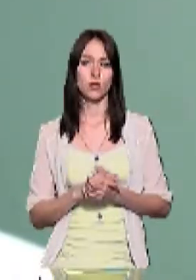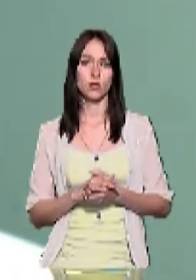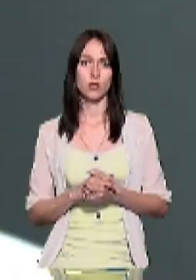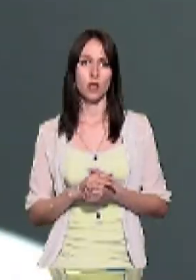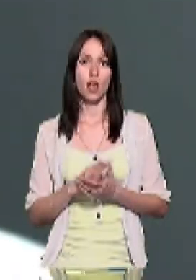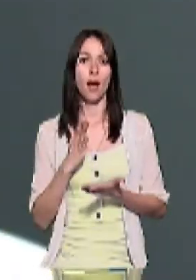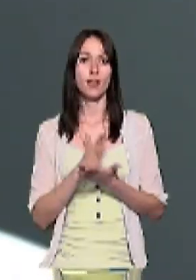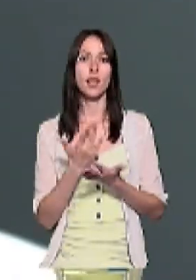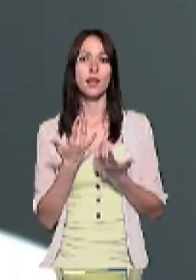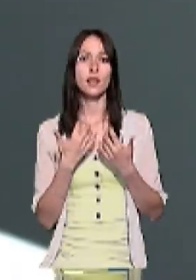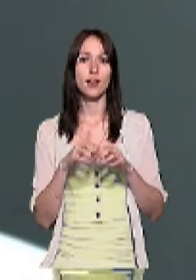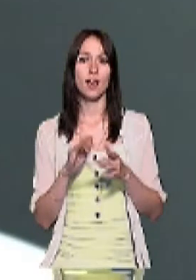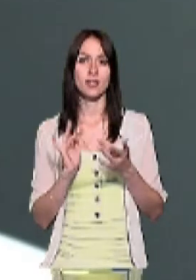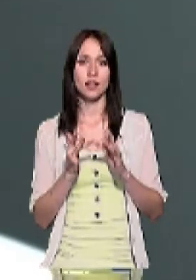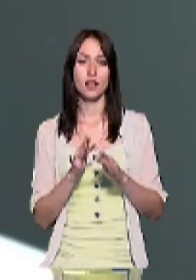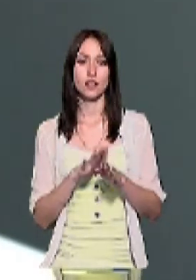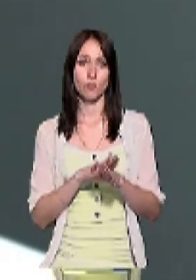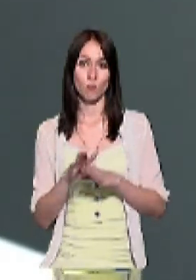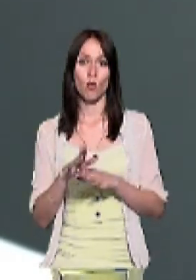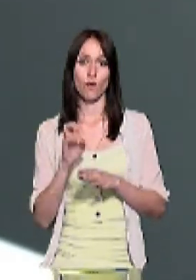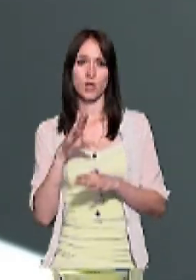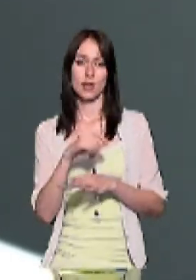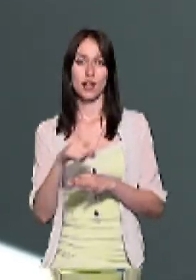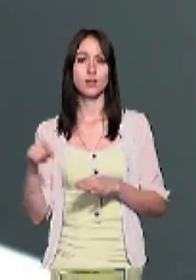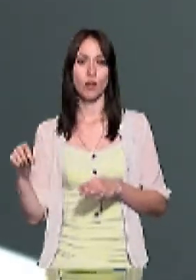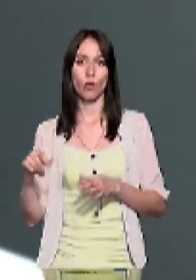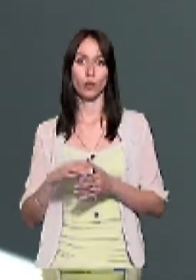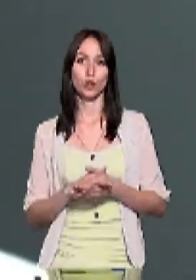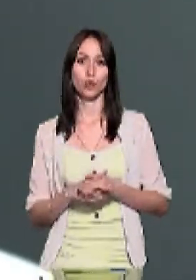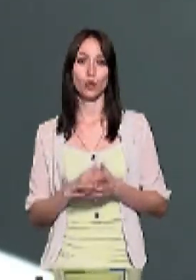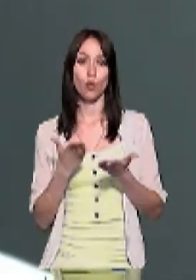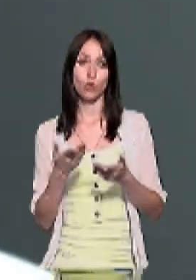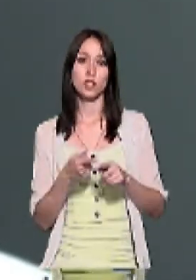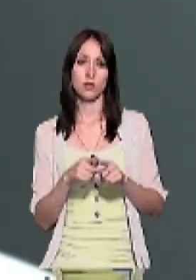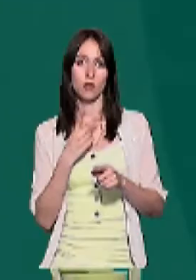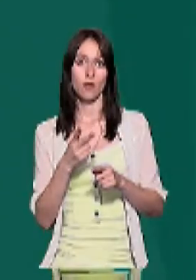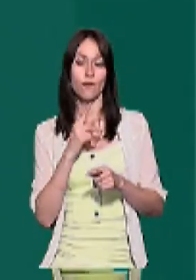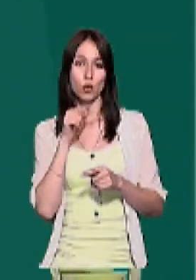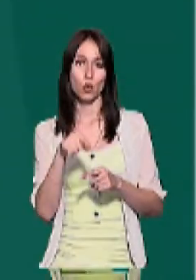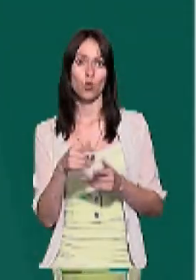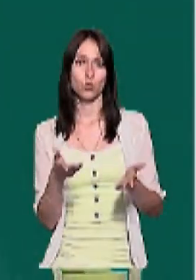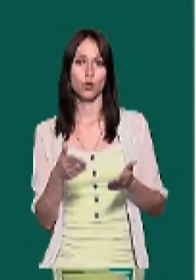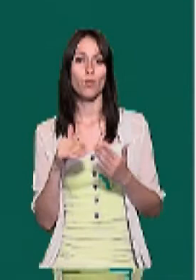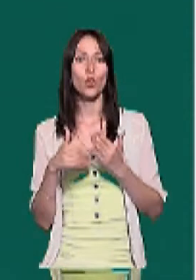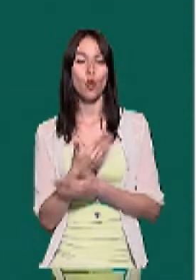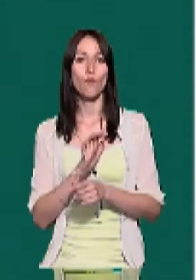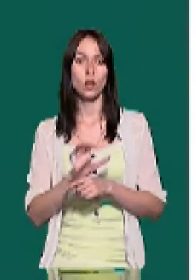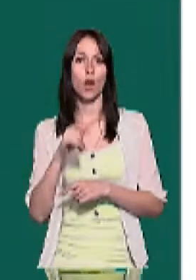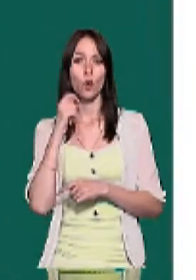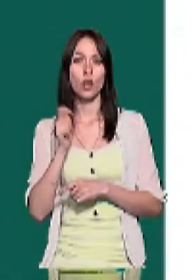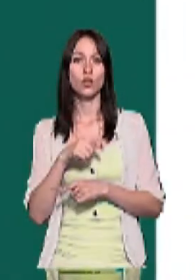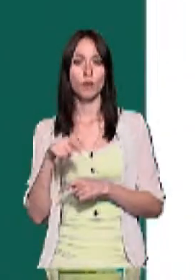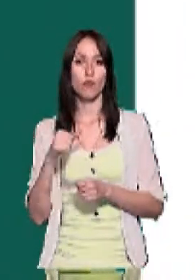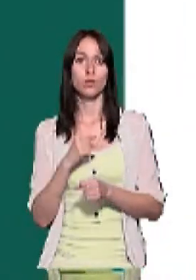І кілька сайтів викидає, і от повний текст правопису. Ось він в доступі. Нову редакцію українського